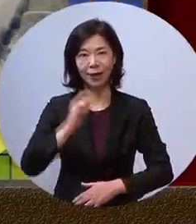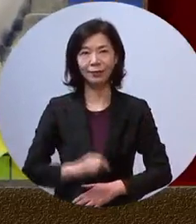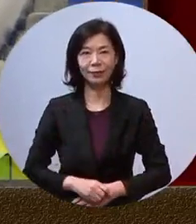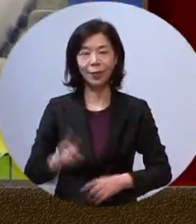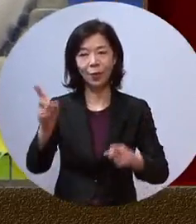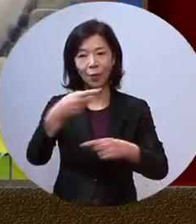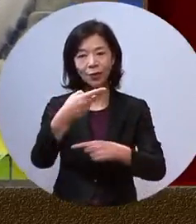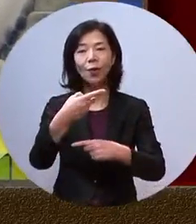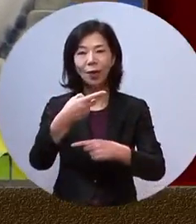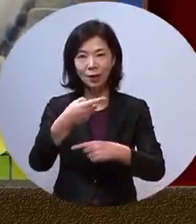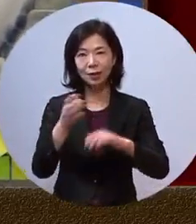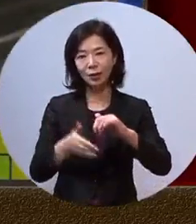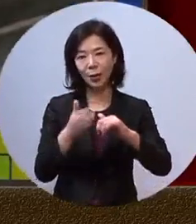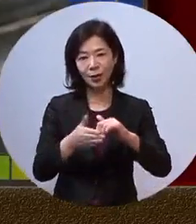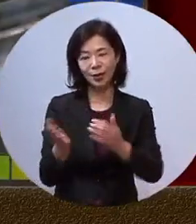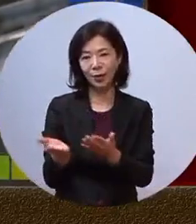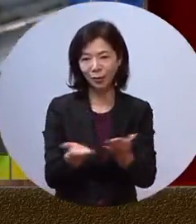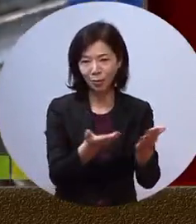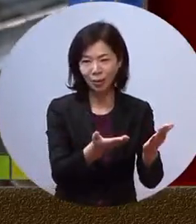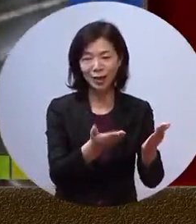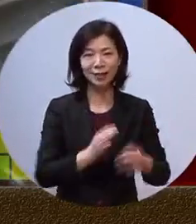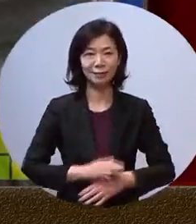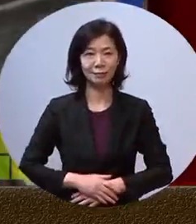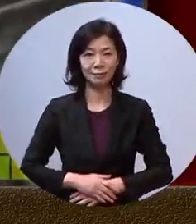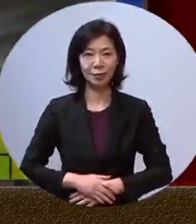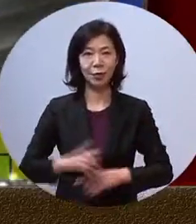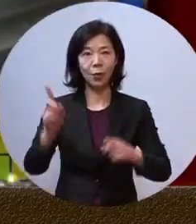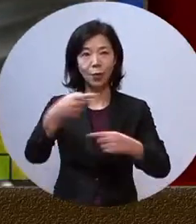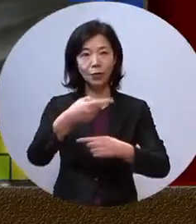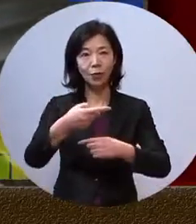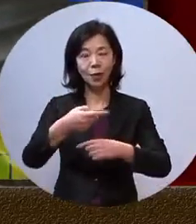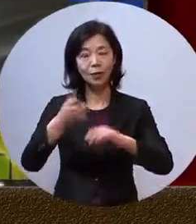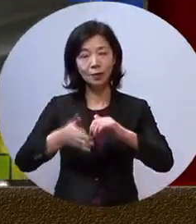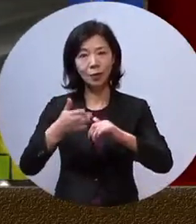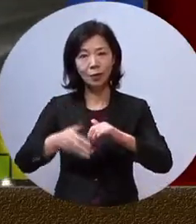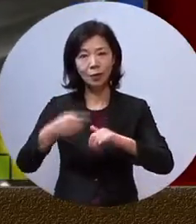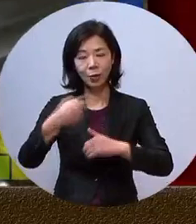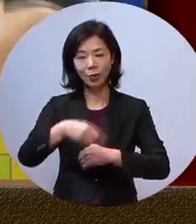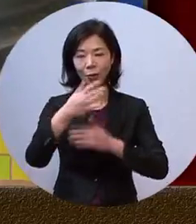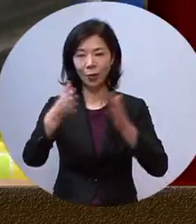し。これはお正月料理の教室です。